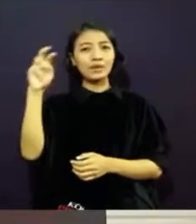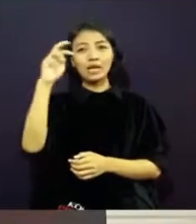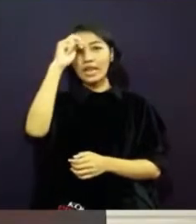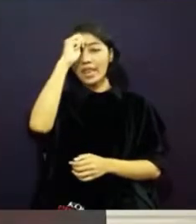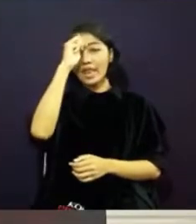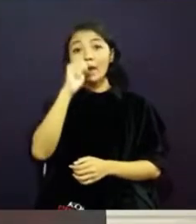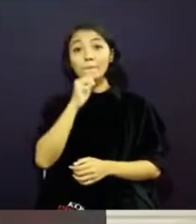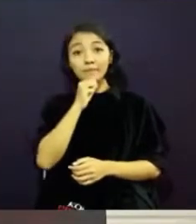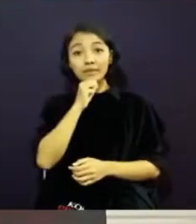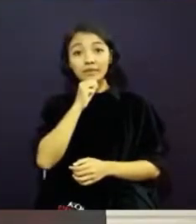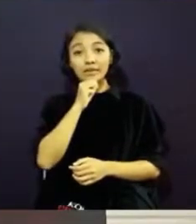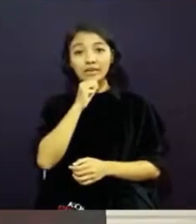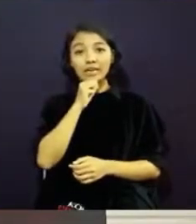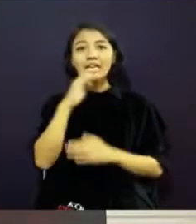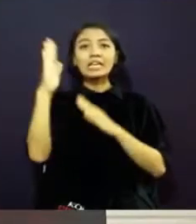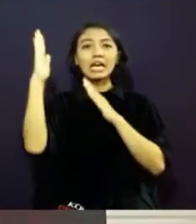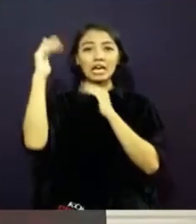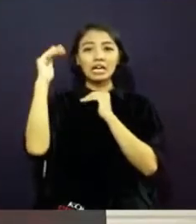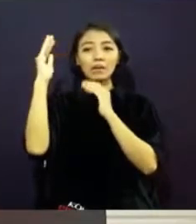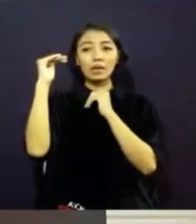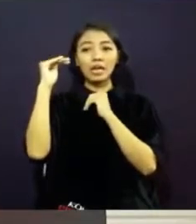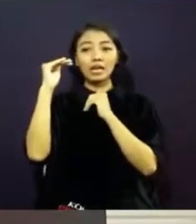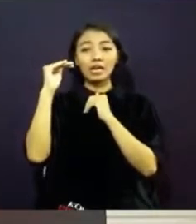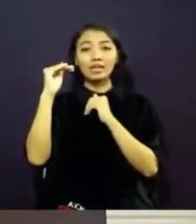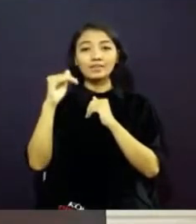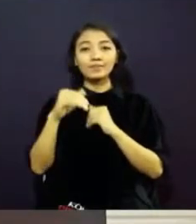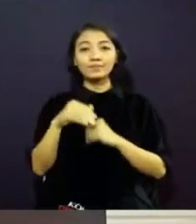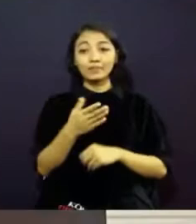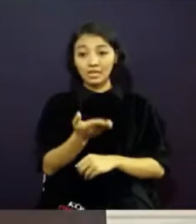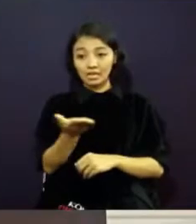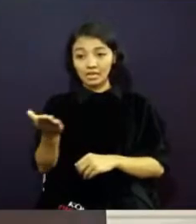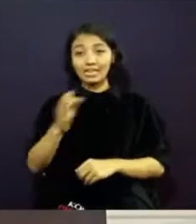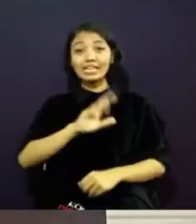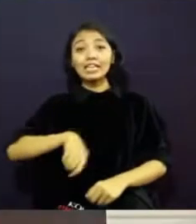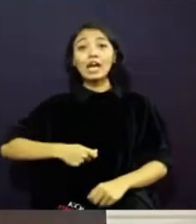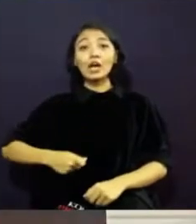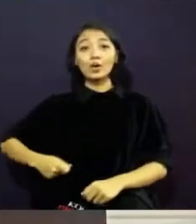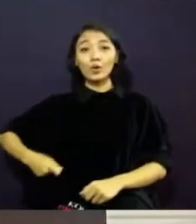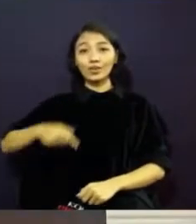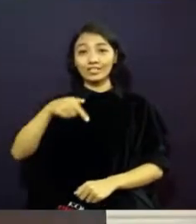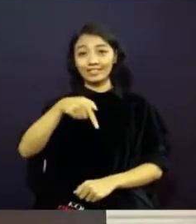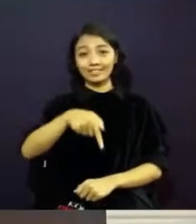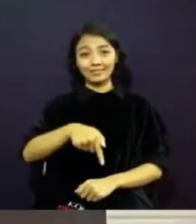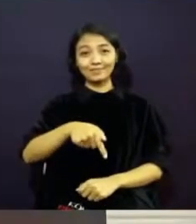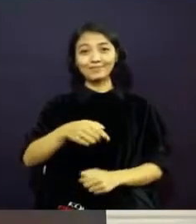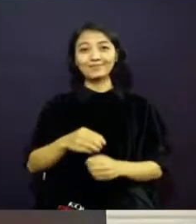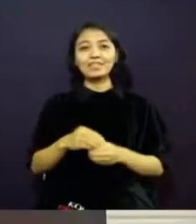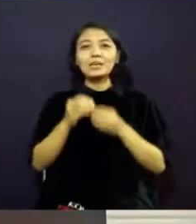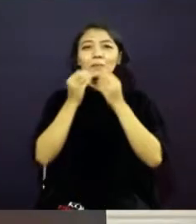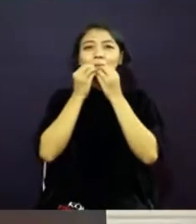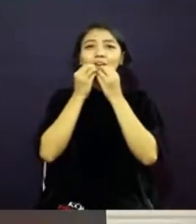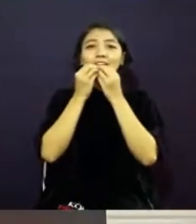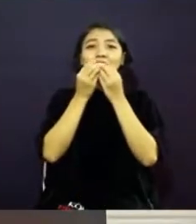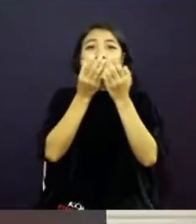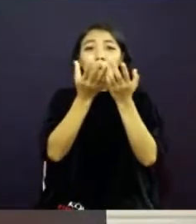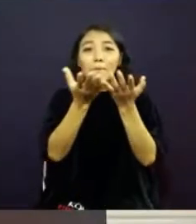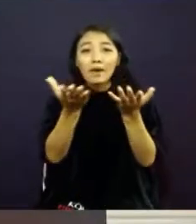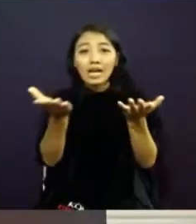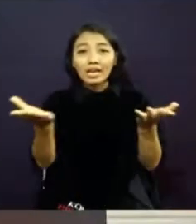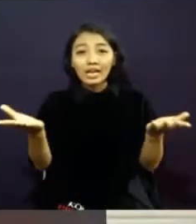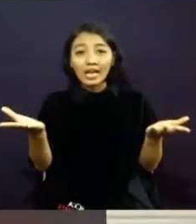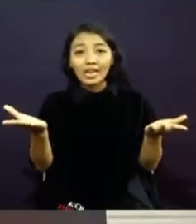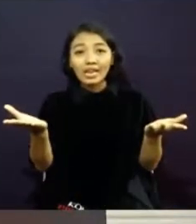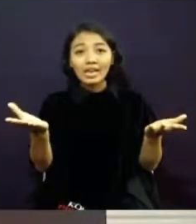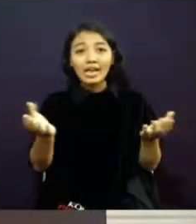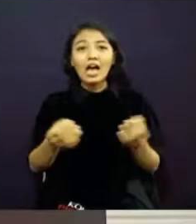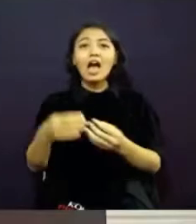bahwa para diakon yang menjadi imam ini menyampaikan ajaran